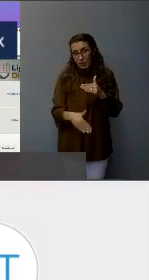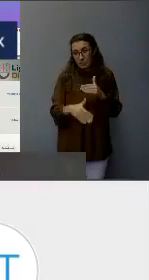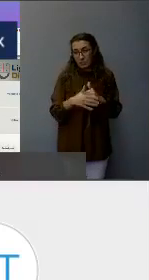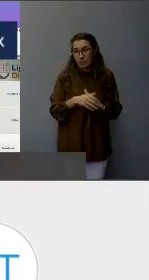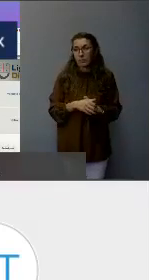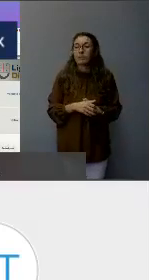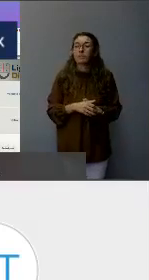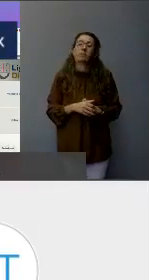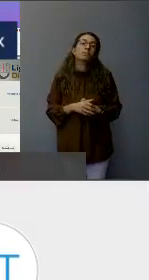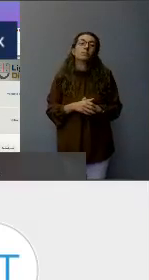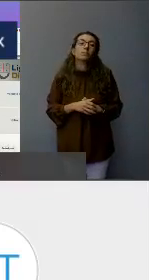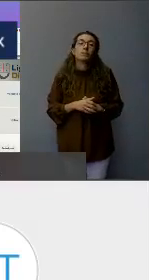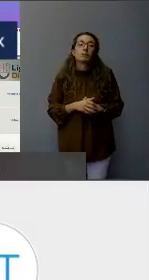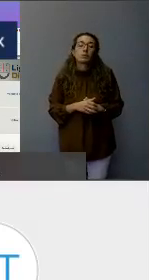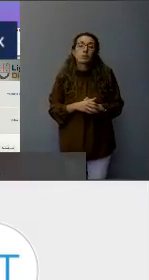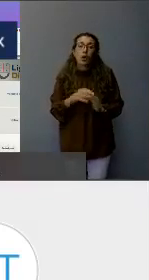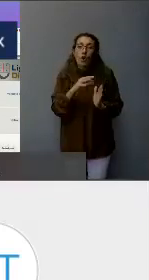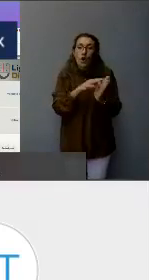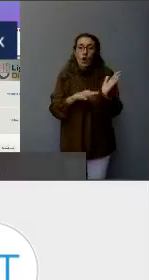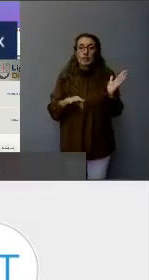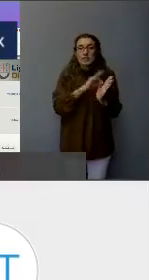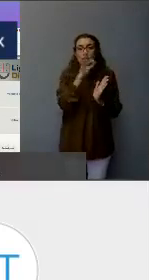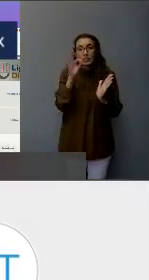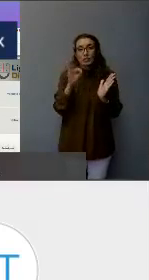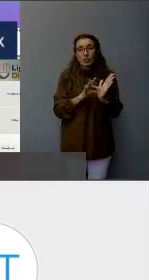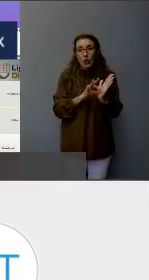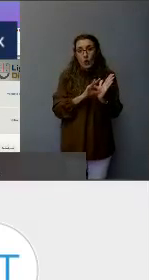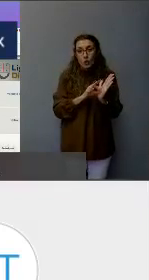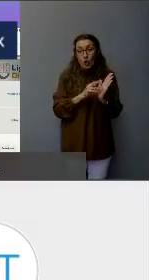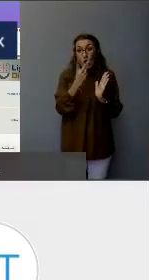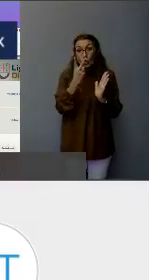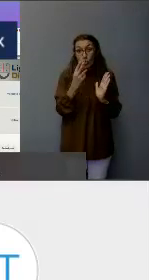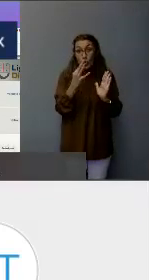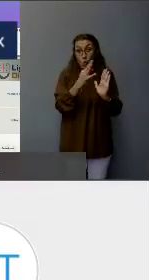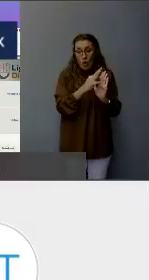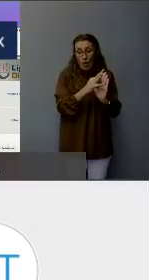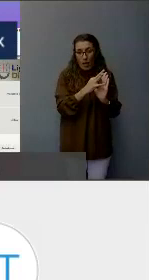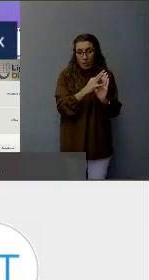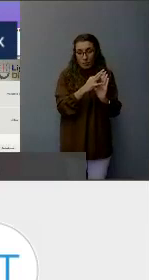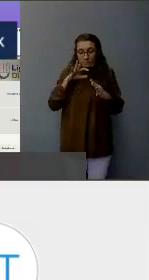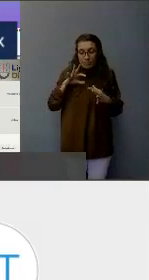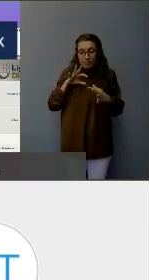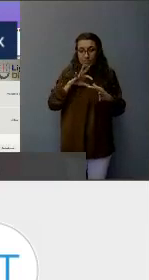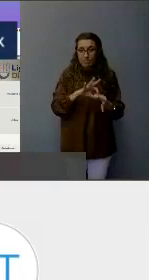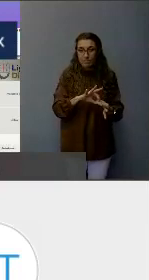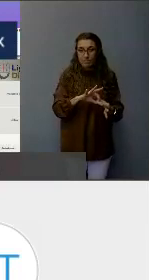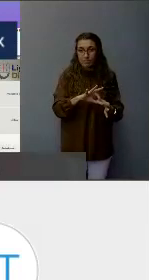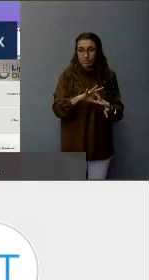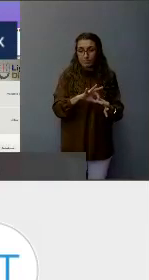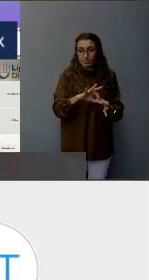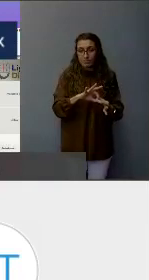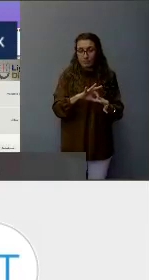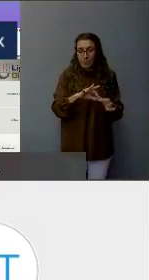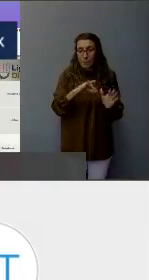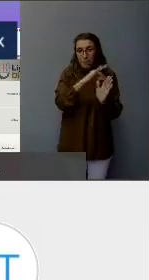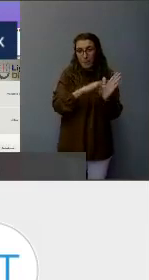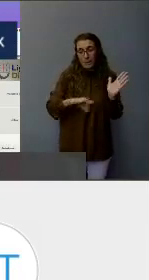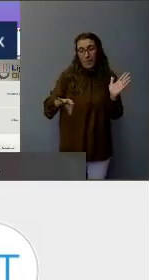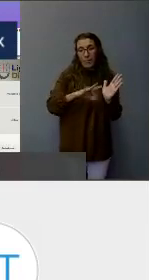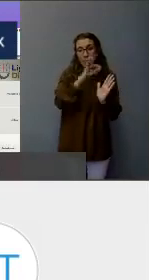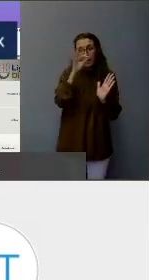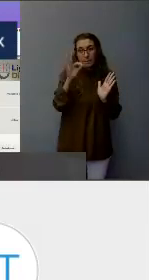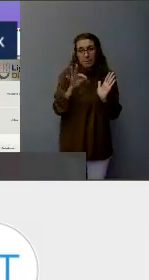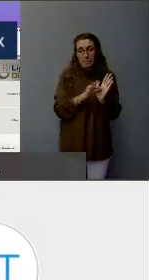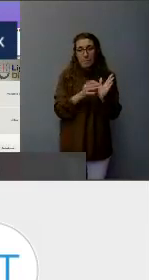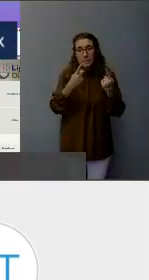l'ordine del giorno numero 2 richiama l'ordine del giorno che ri consiglio